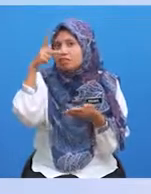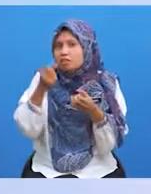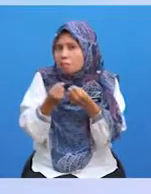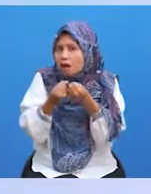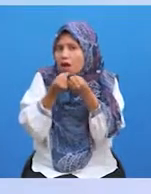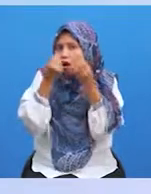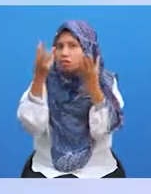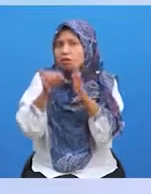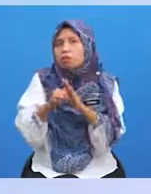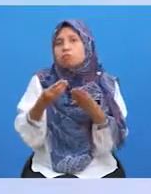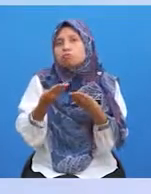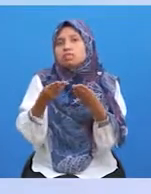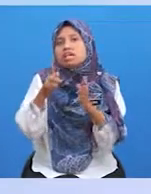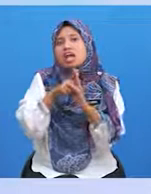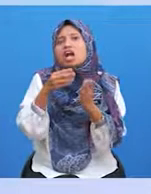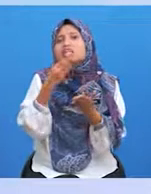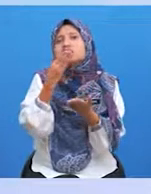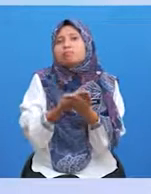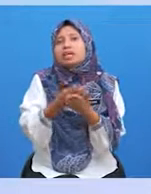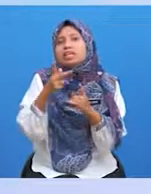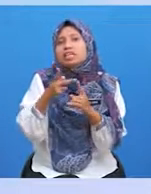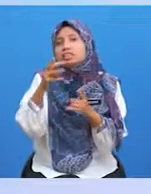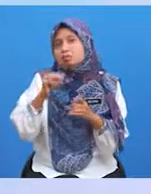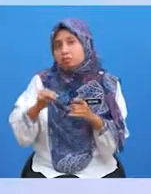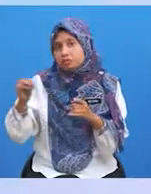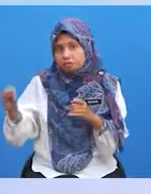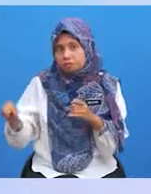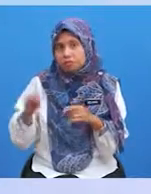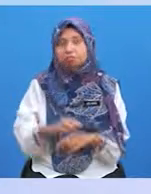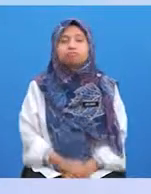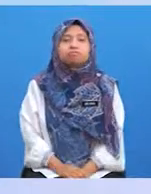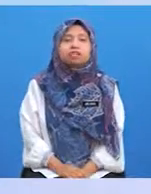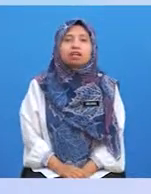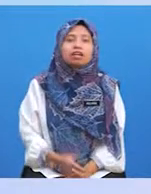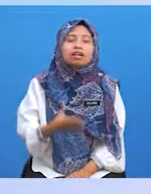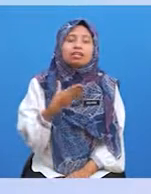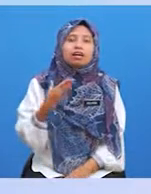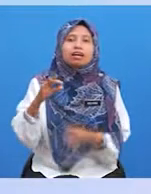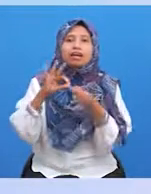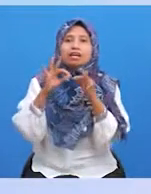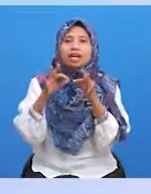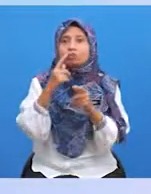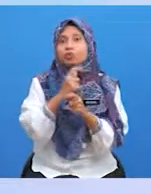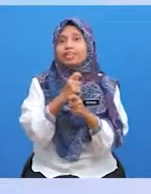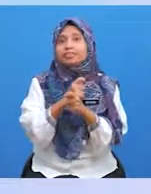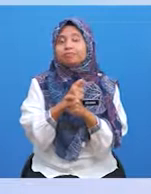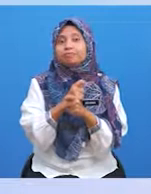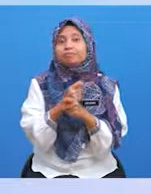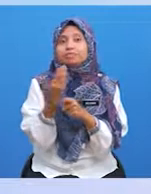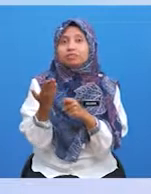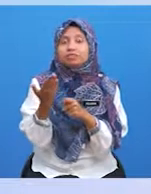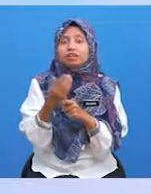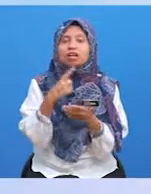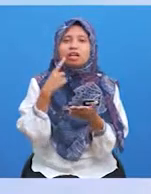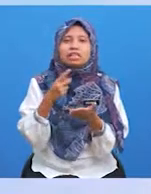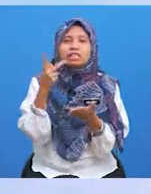banyak memberi kebaikan kepada murid. Dan ayat tugasannya,